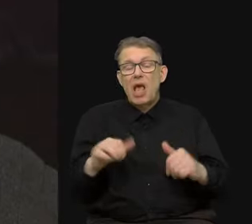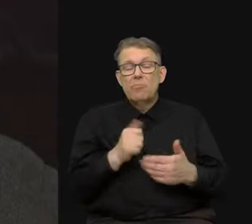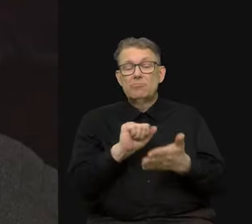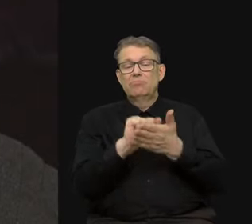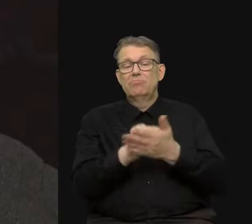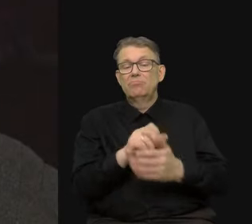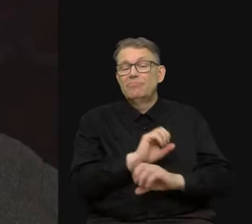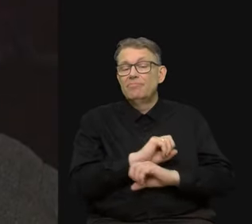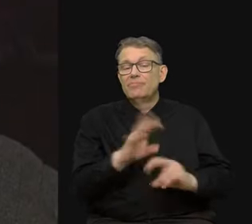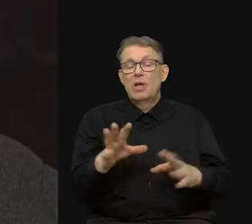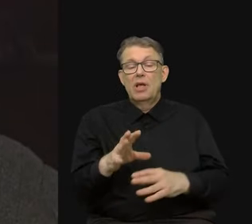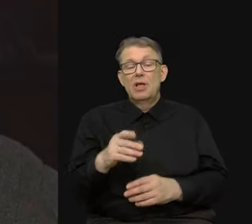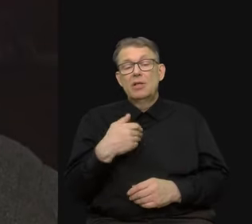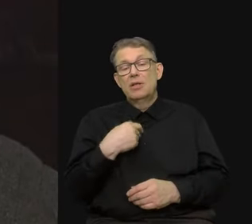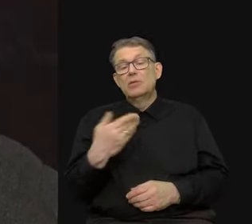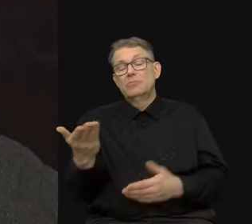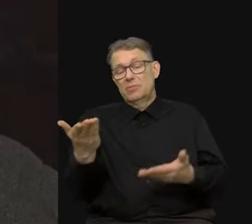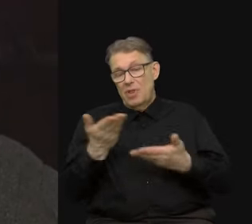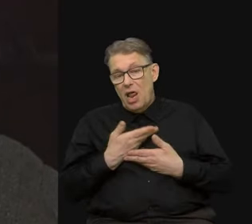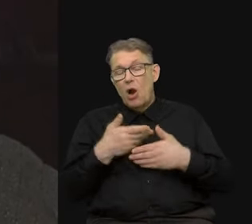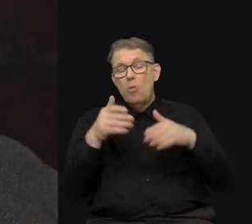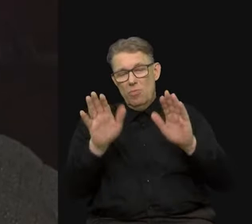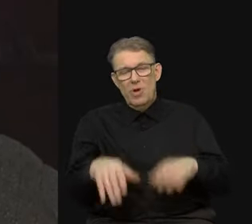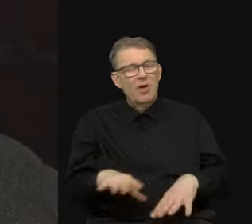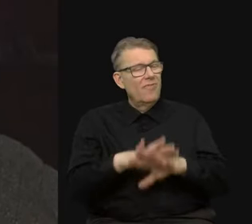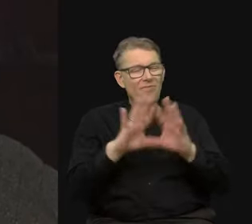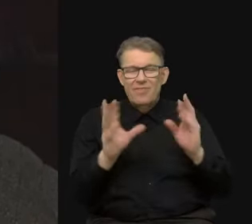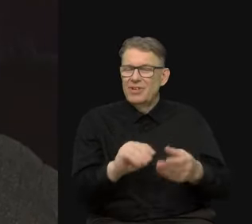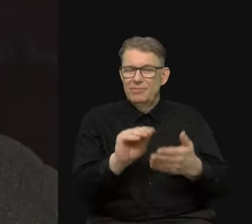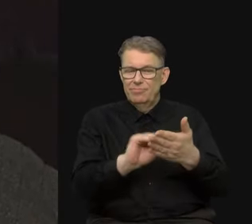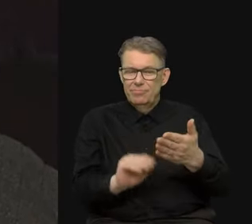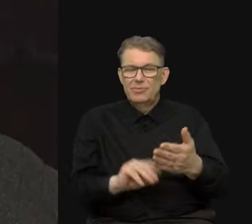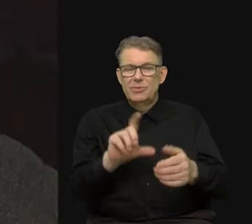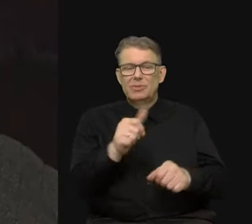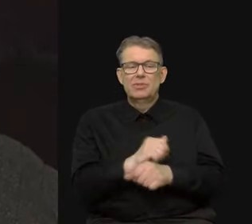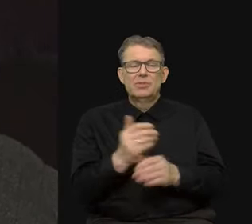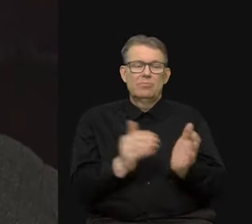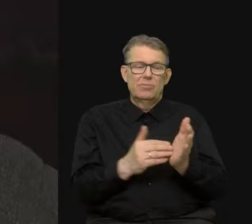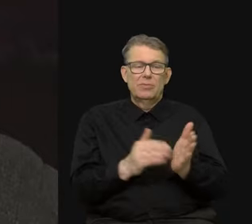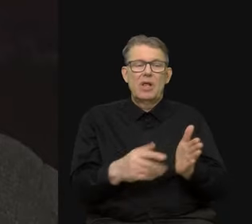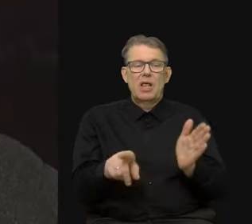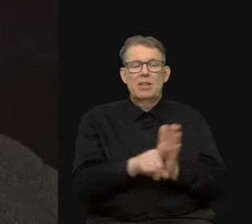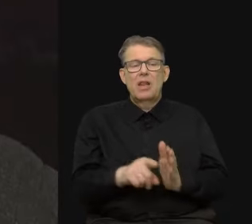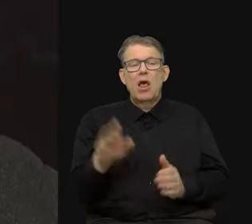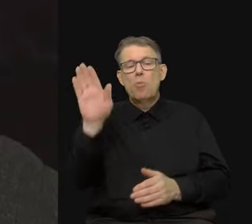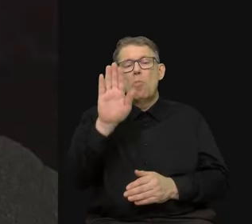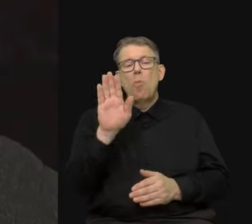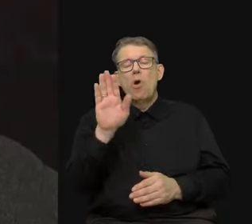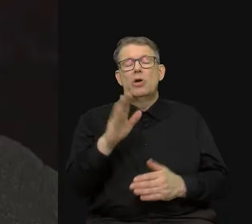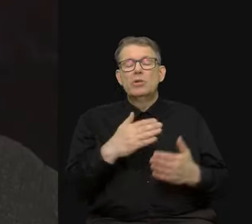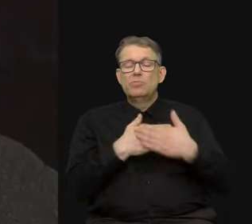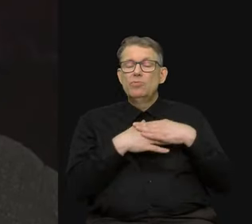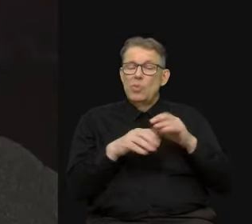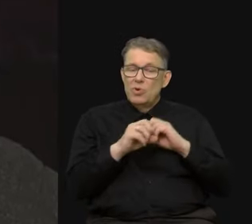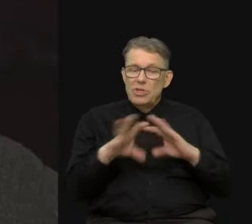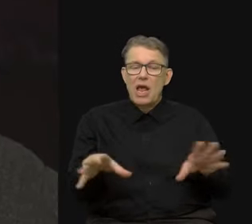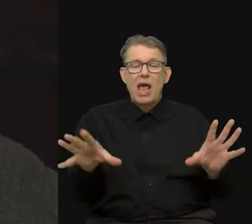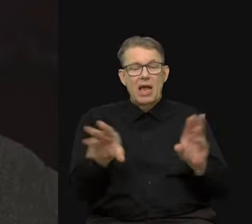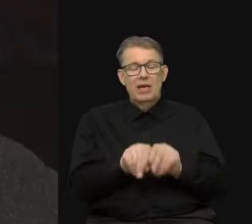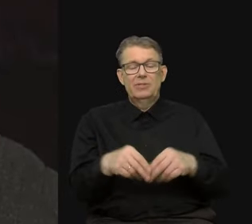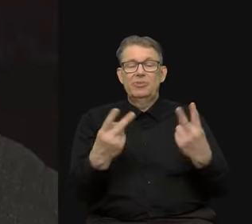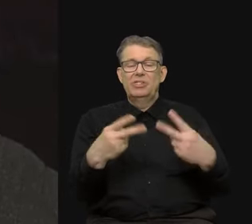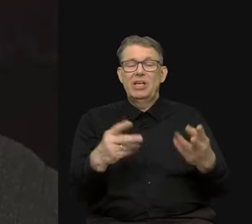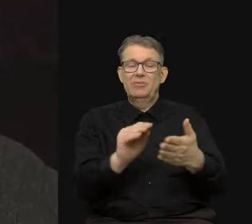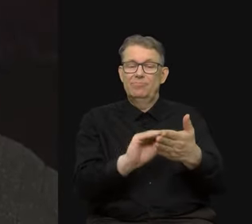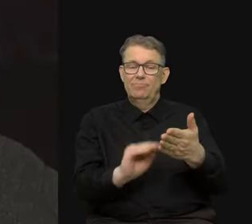Od nich dostałem pozwolenie na opublikowanie wszystkiego, co mieli na temat Bożego Miłosierdzia, łącznie z dzienniczkiem siostry